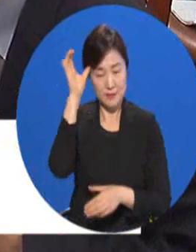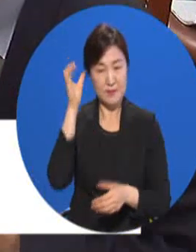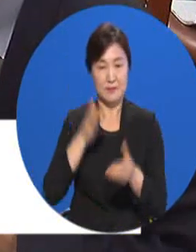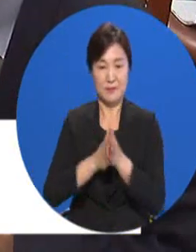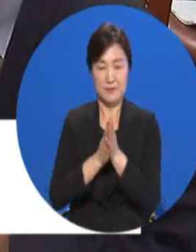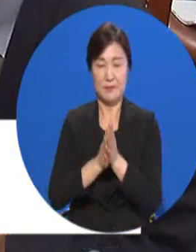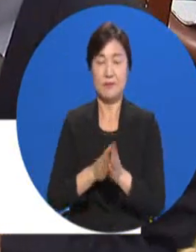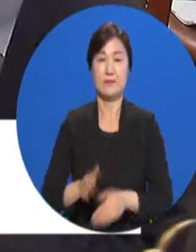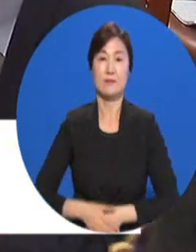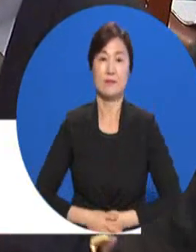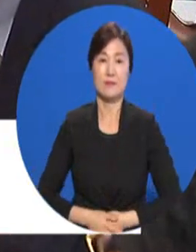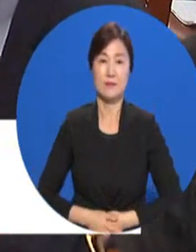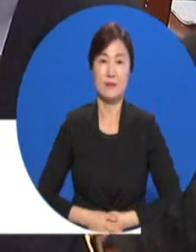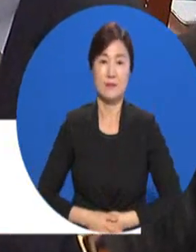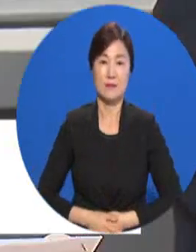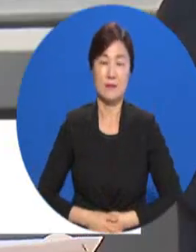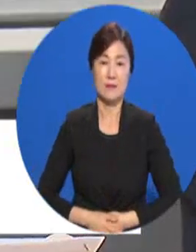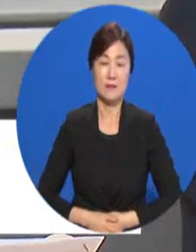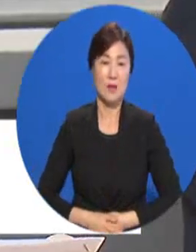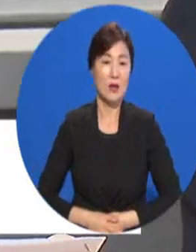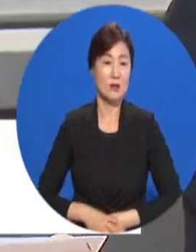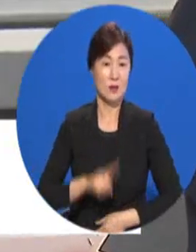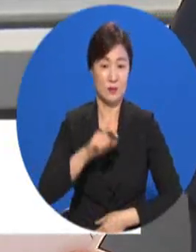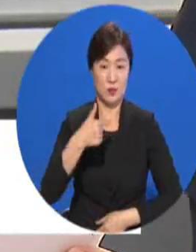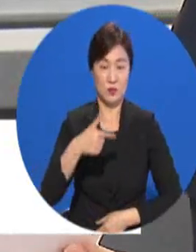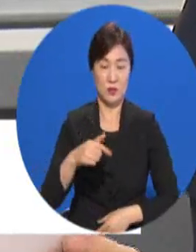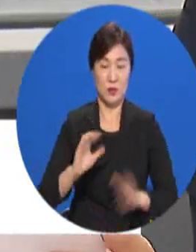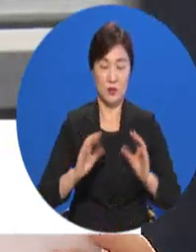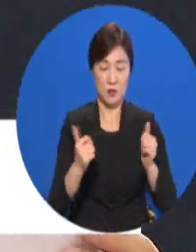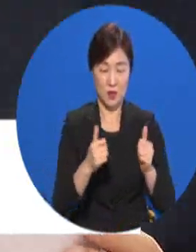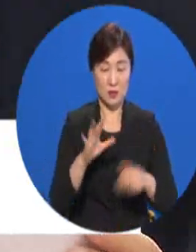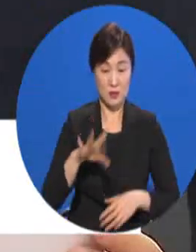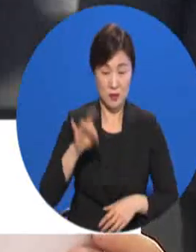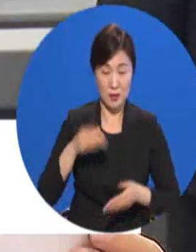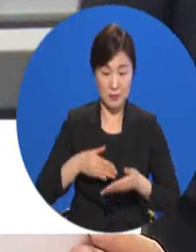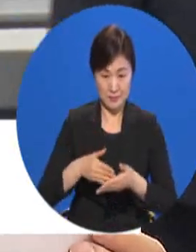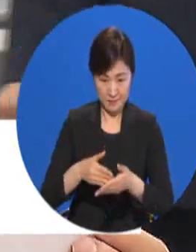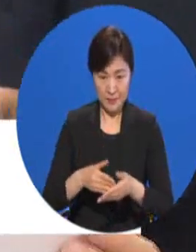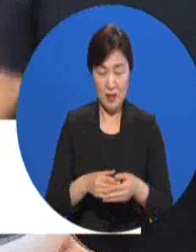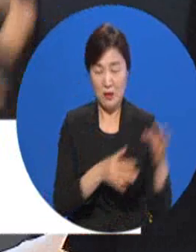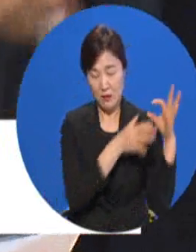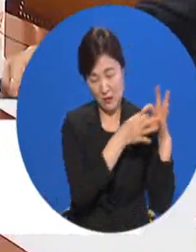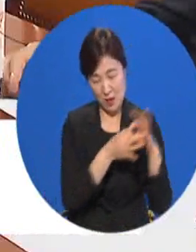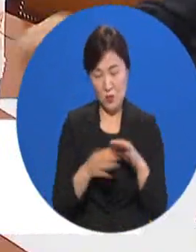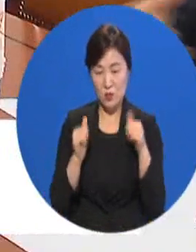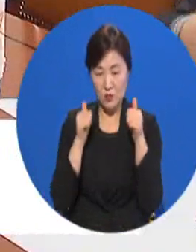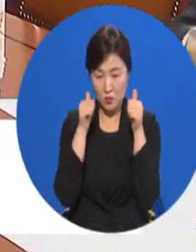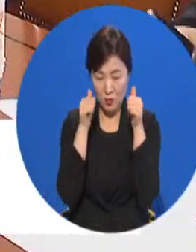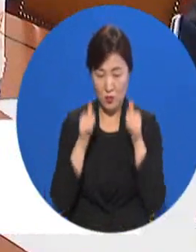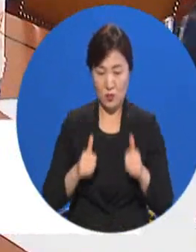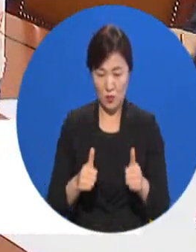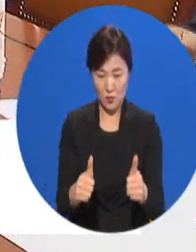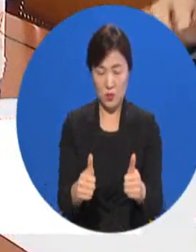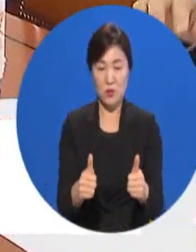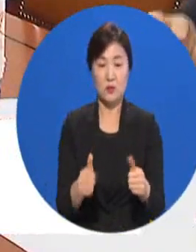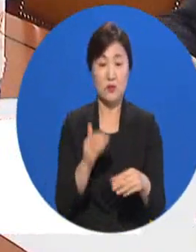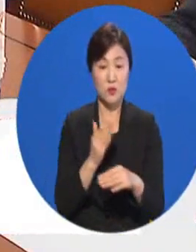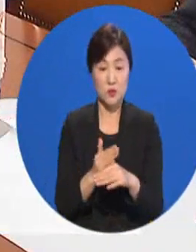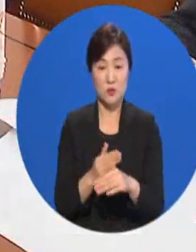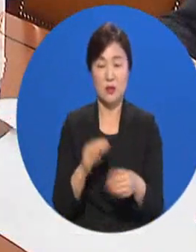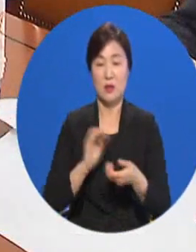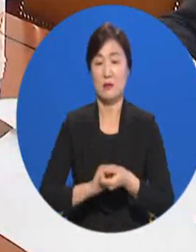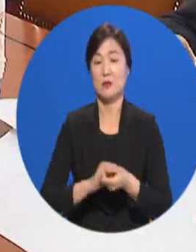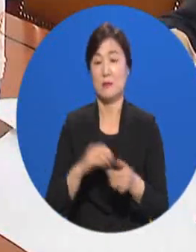나타냈습니다. 지난 16대 국회에서 첫 발의된 뒤 꾸준히 추진되어 온 여순 사건 특별법은 임기 만료로 자동